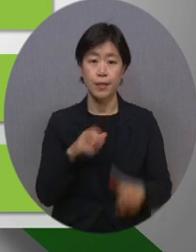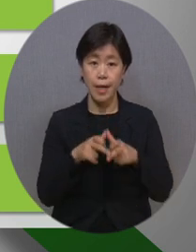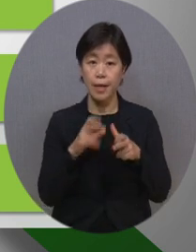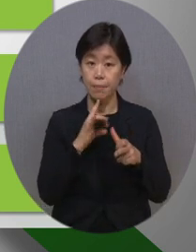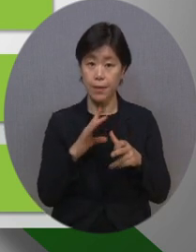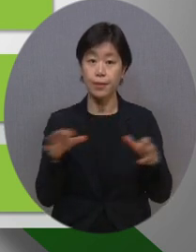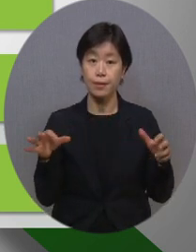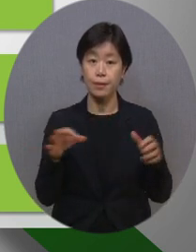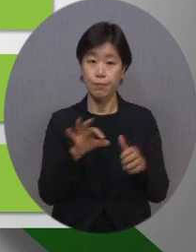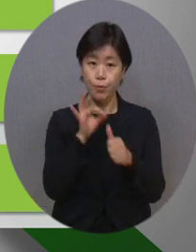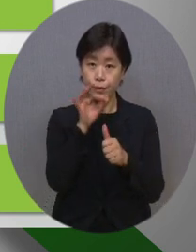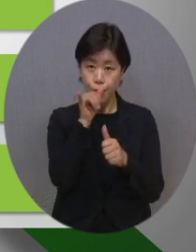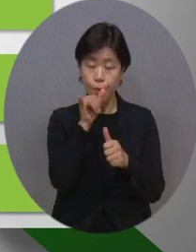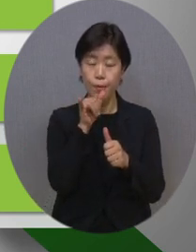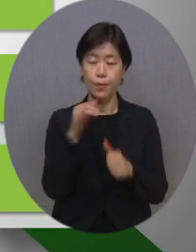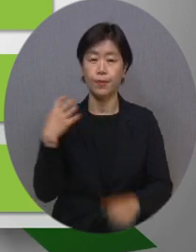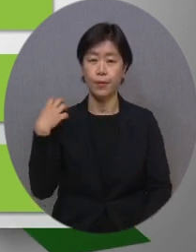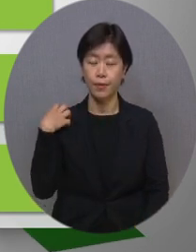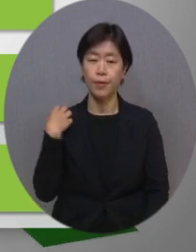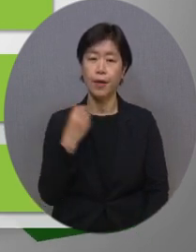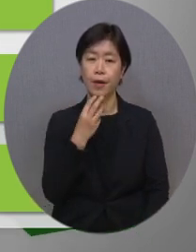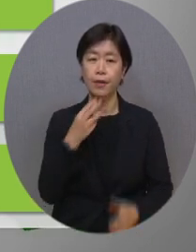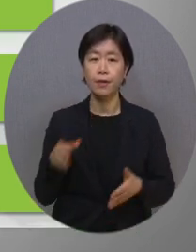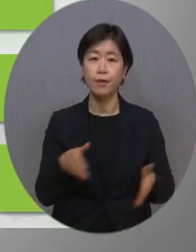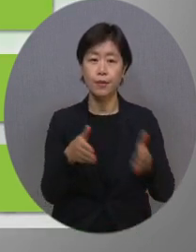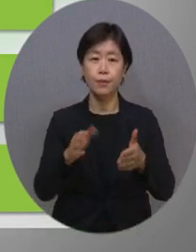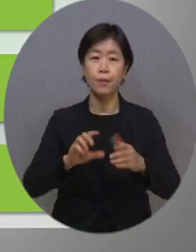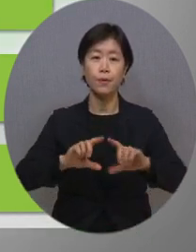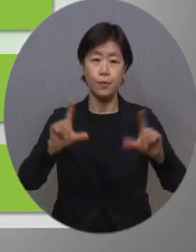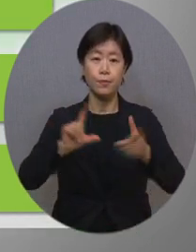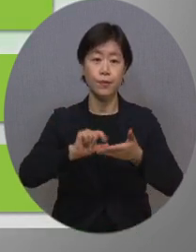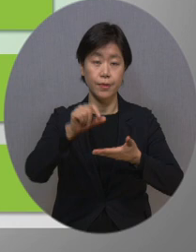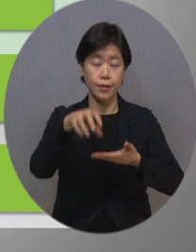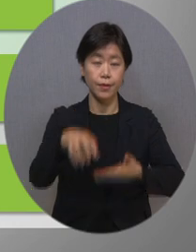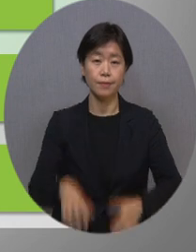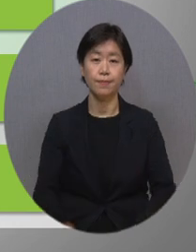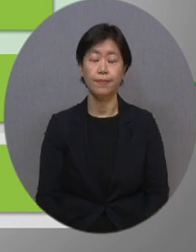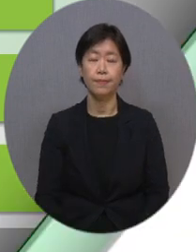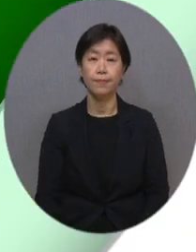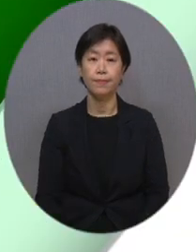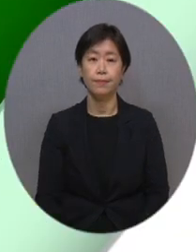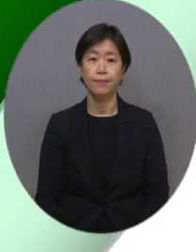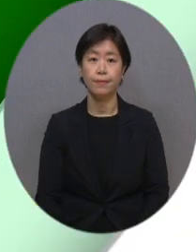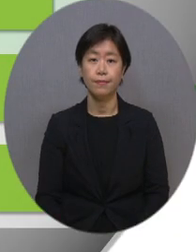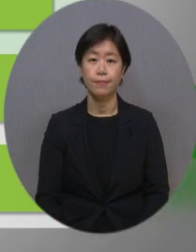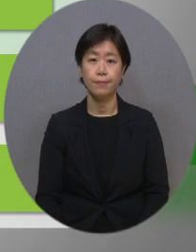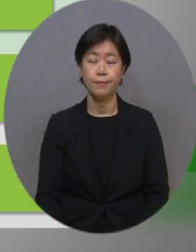장애인만 채용하며 담당 지사는 경기 동부지사입니다.